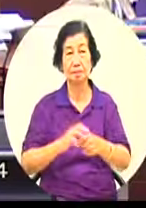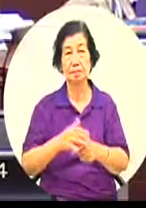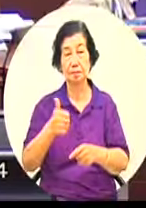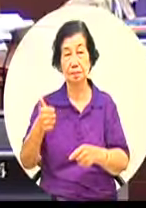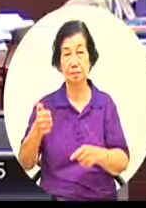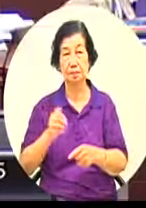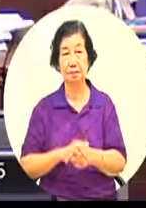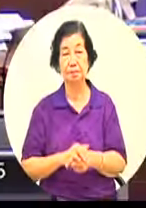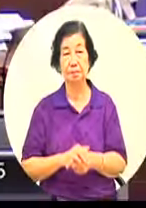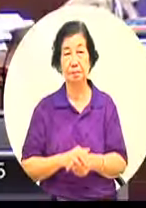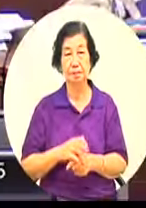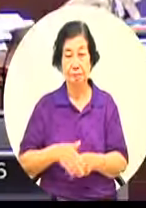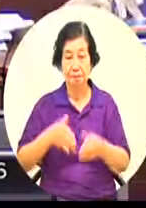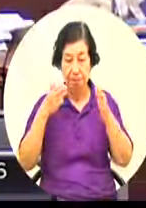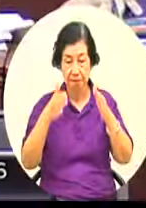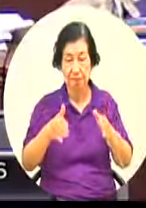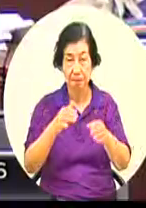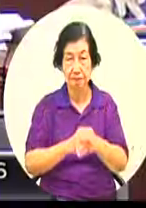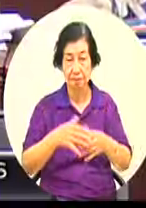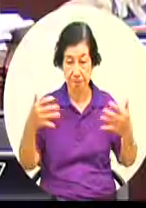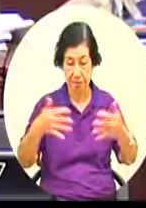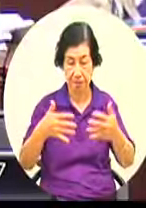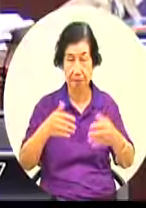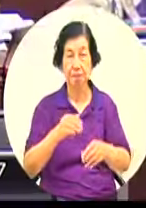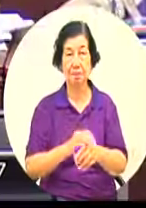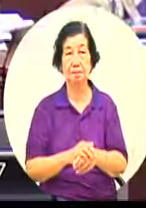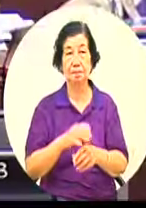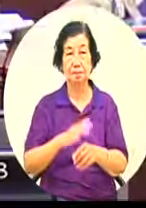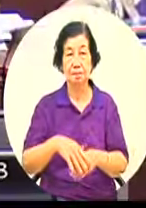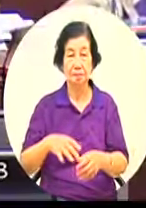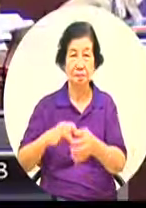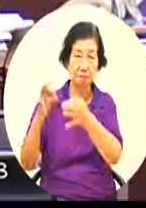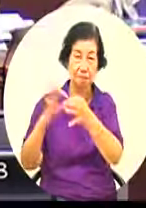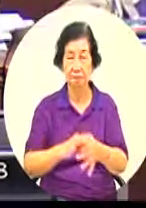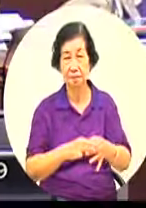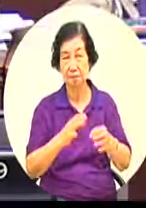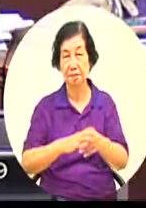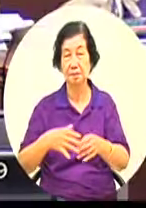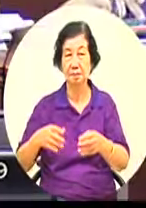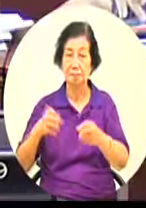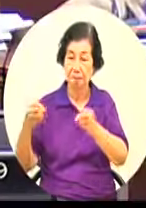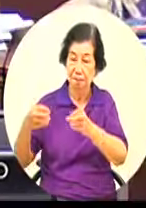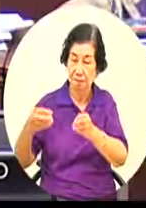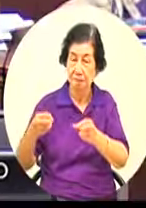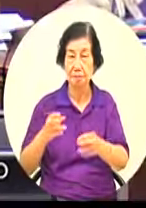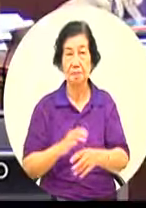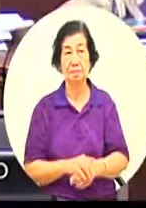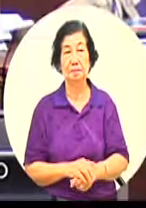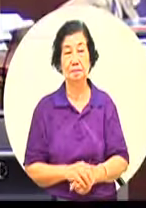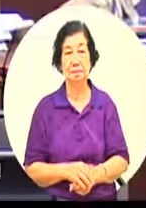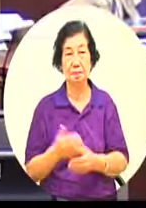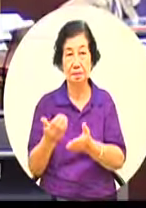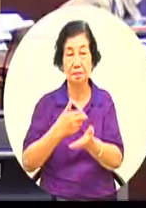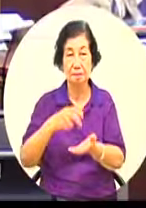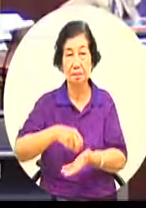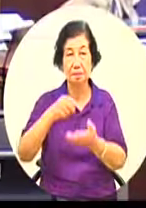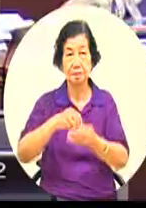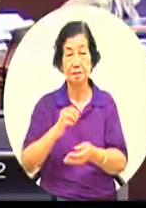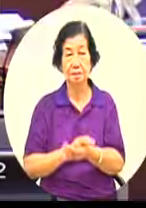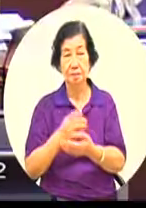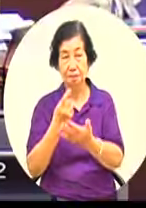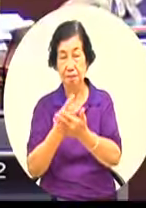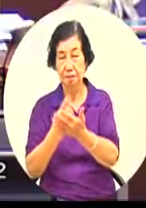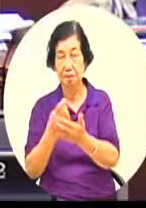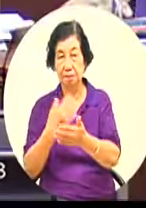这个议题真的是非常的锲而不舍，一直跟我们做方面的讨论哦。 我先回答你刚刚提到那个每个学校